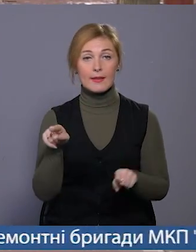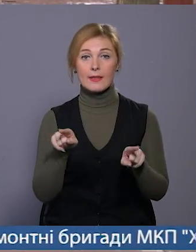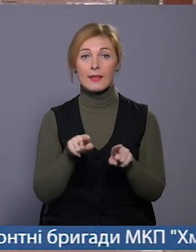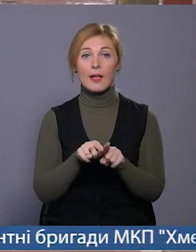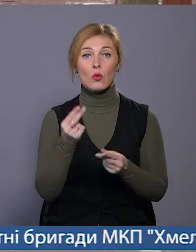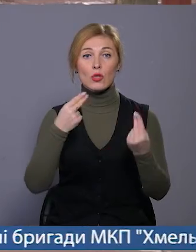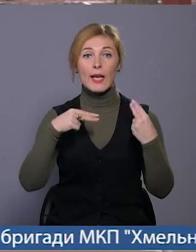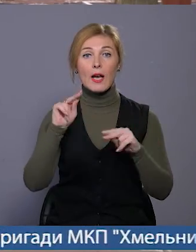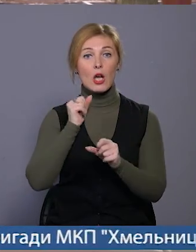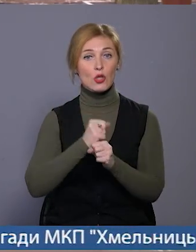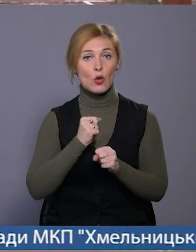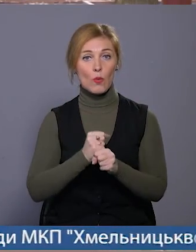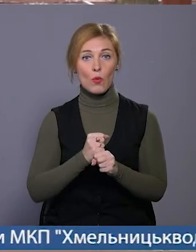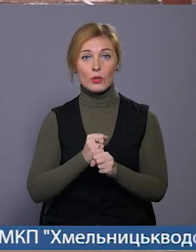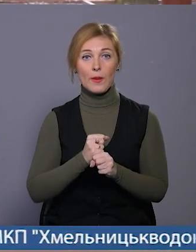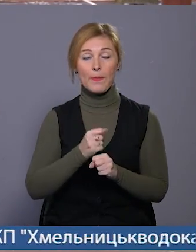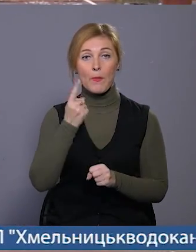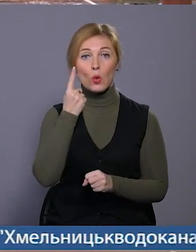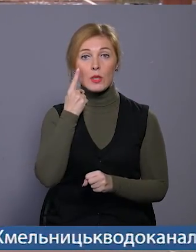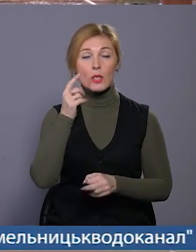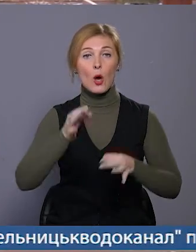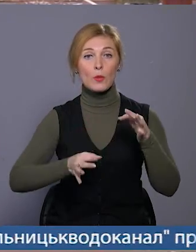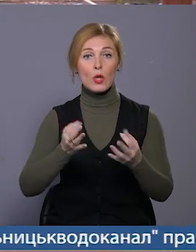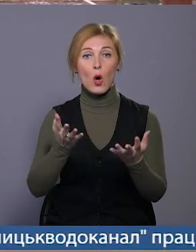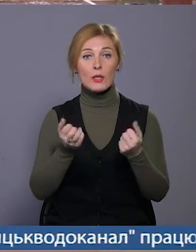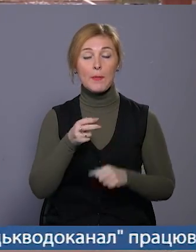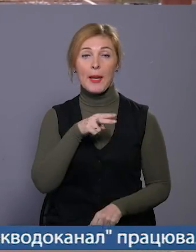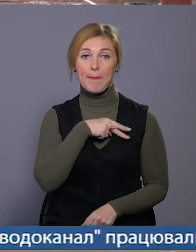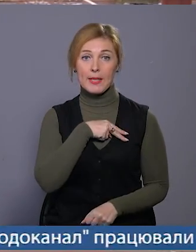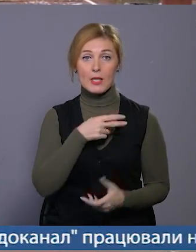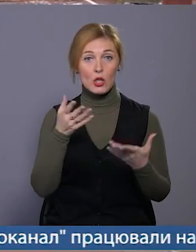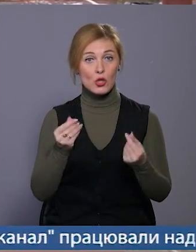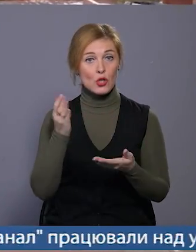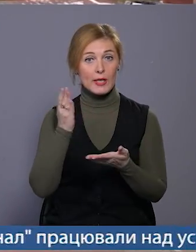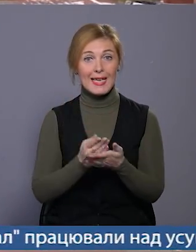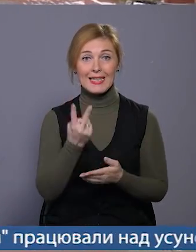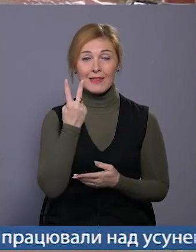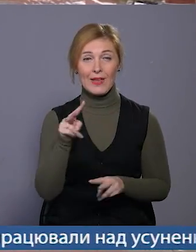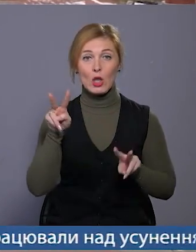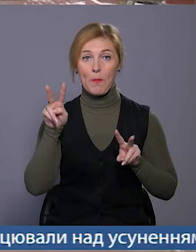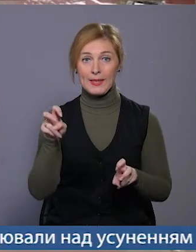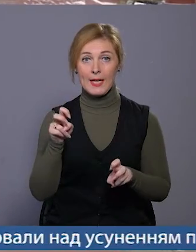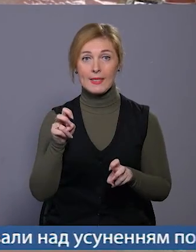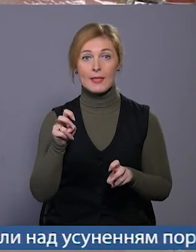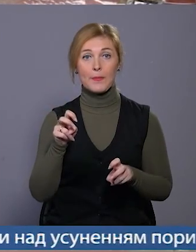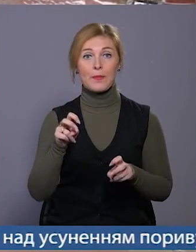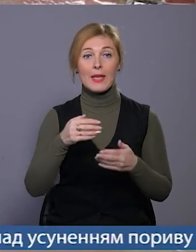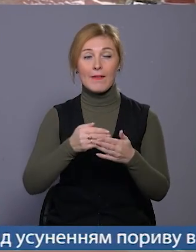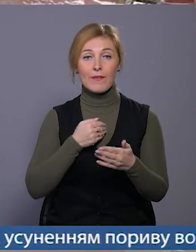найкраща робота по оцінкам журі, яка отримає приз. Ще є 2 номінації приз міського